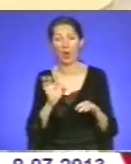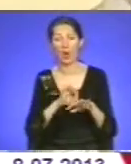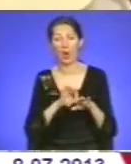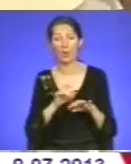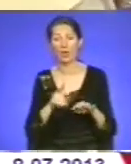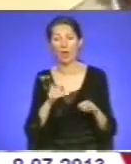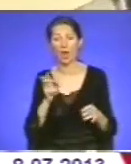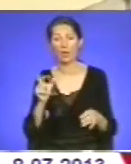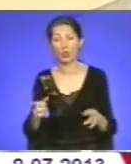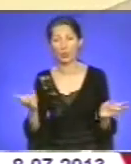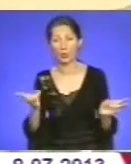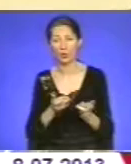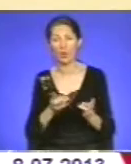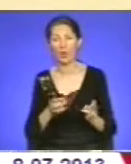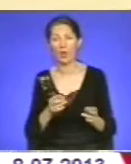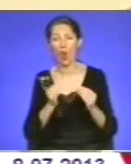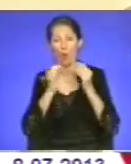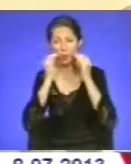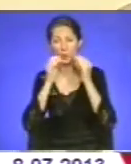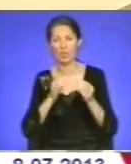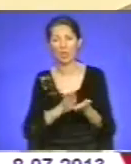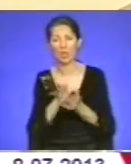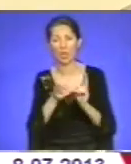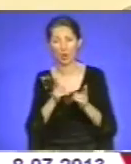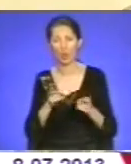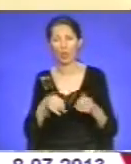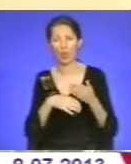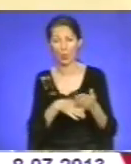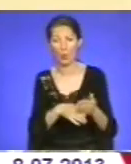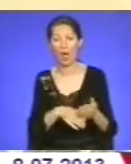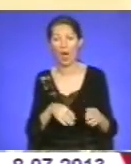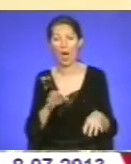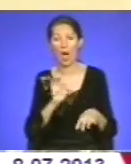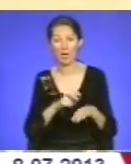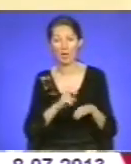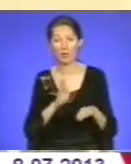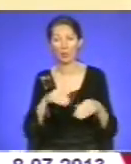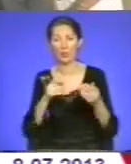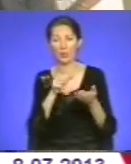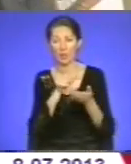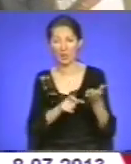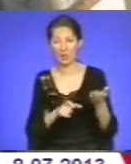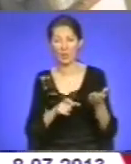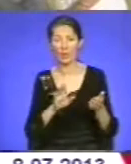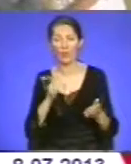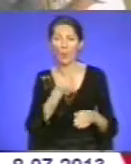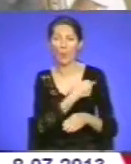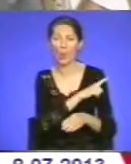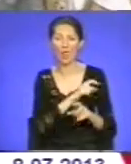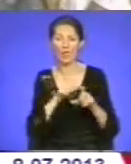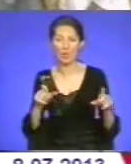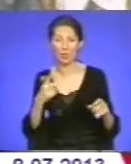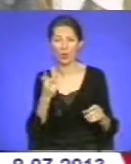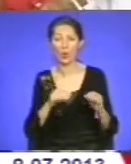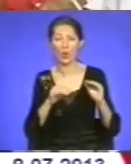ортопедичної, то доктор буде йому давати такий сигнальний талон в поліклініку, і його там на тій установці будуть приймати. Два комплекти